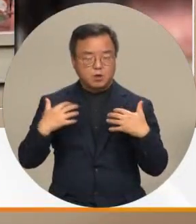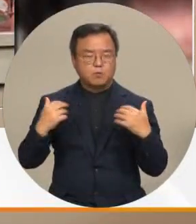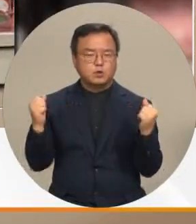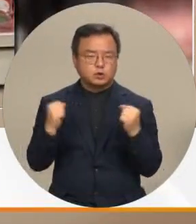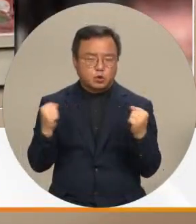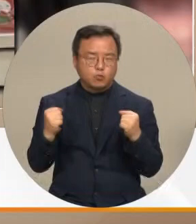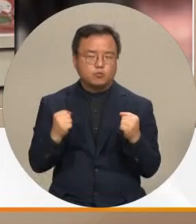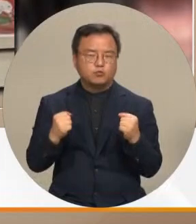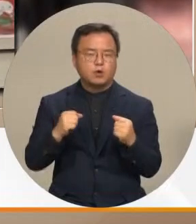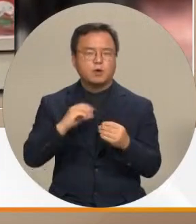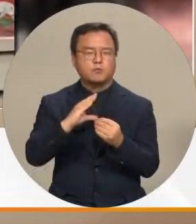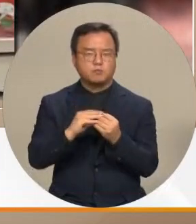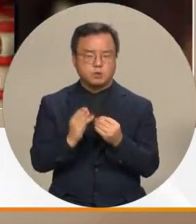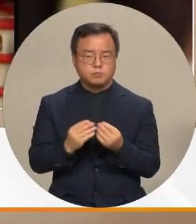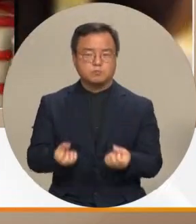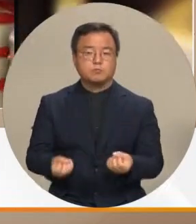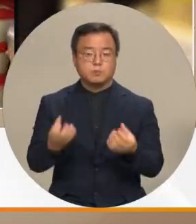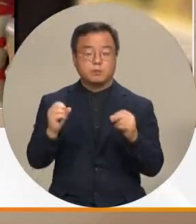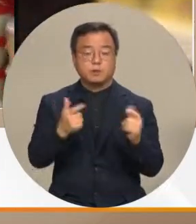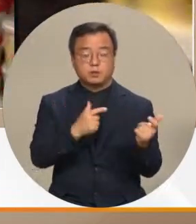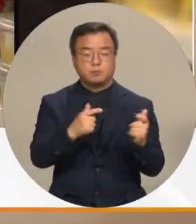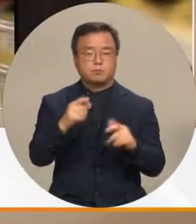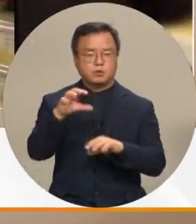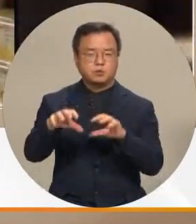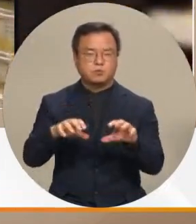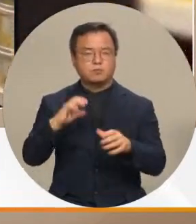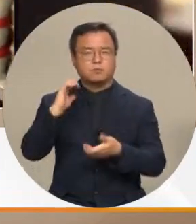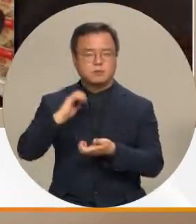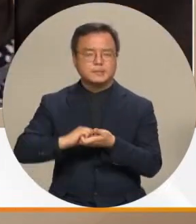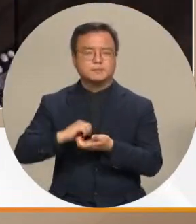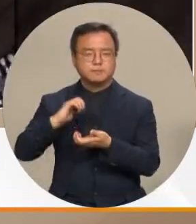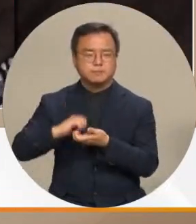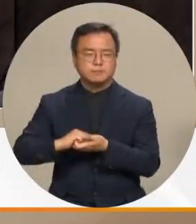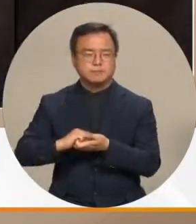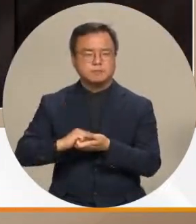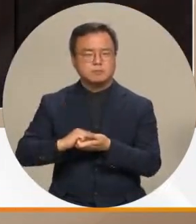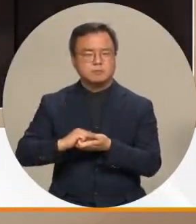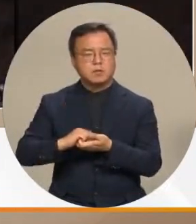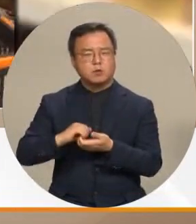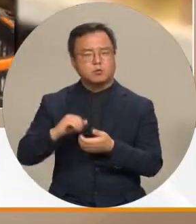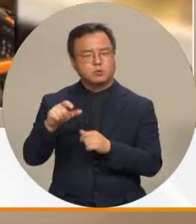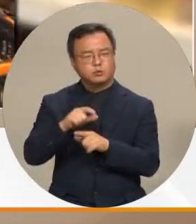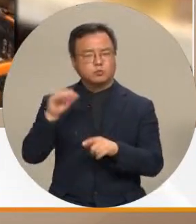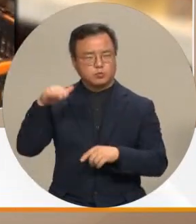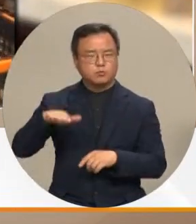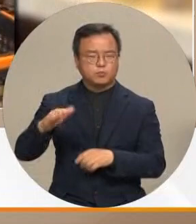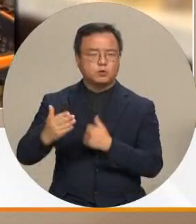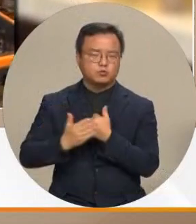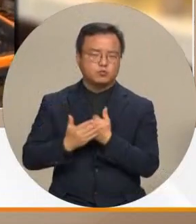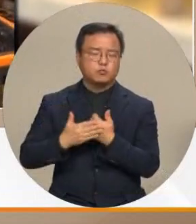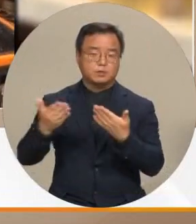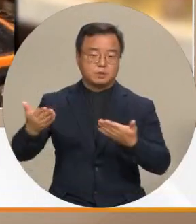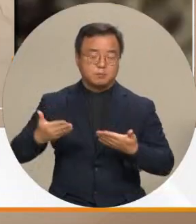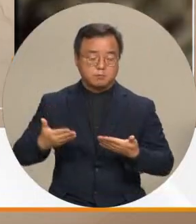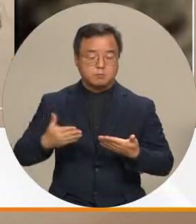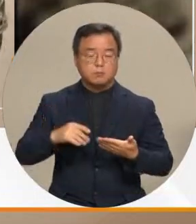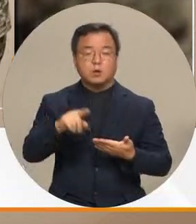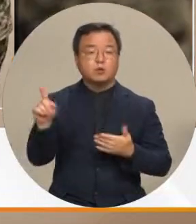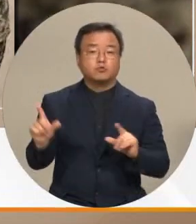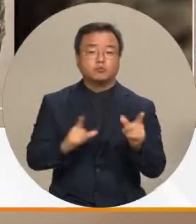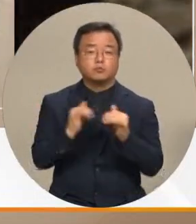비정기적으로 기업이나 여러 단체에서 후원 물품을 지원해주면서 저희는 바로 주민들에게